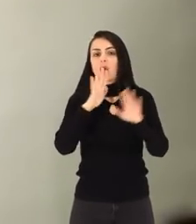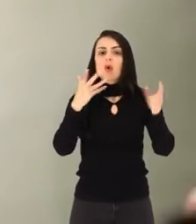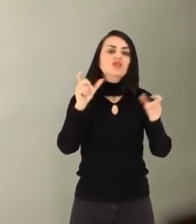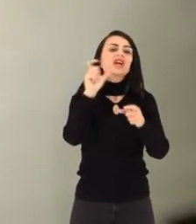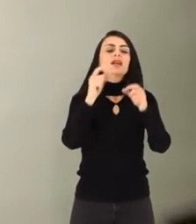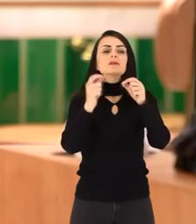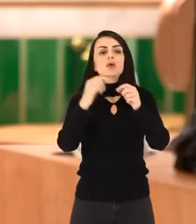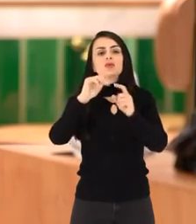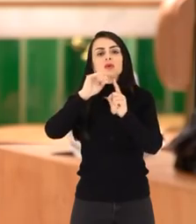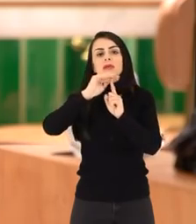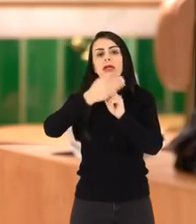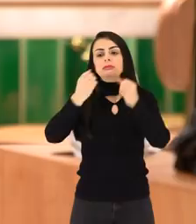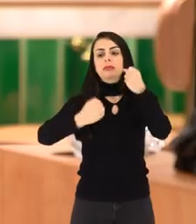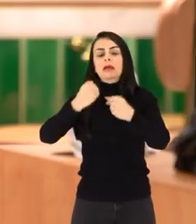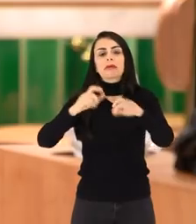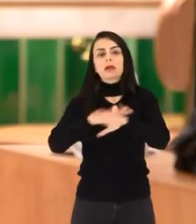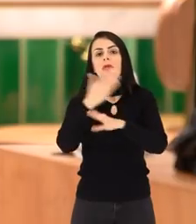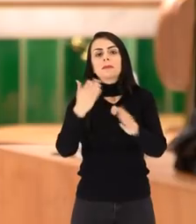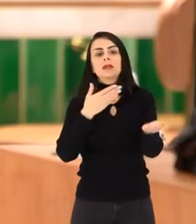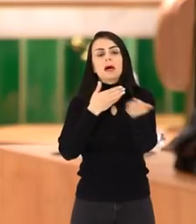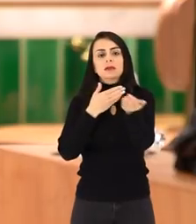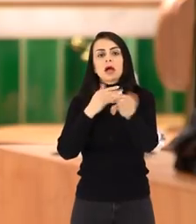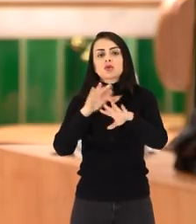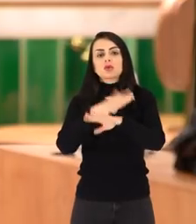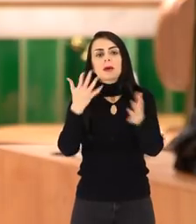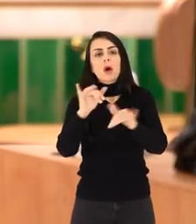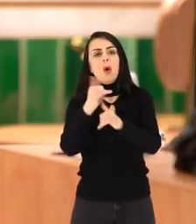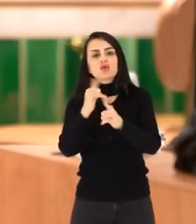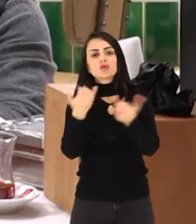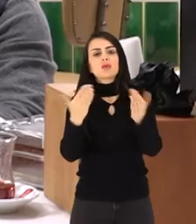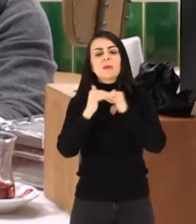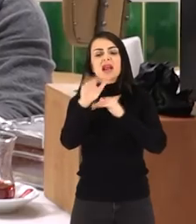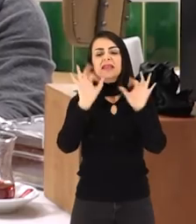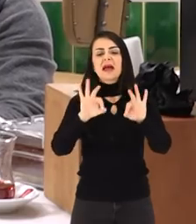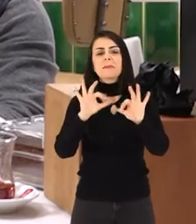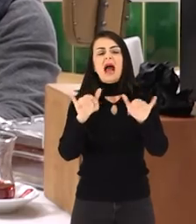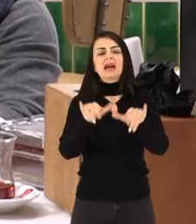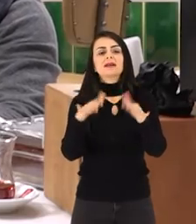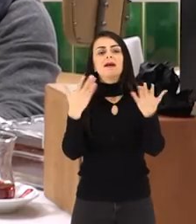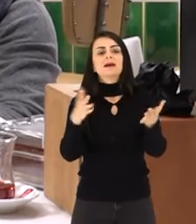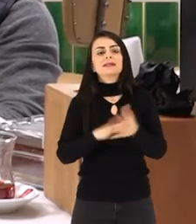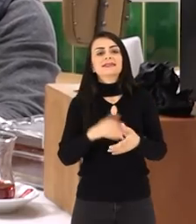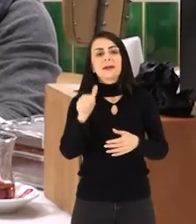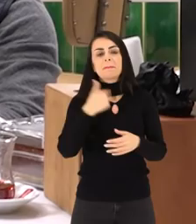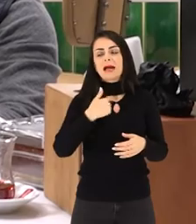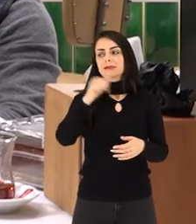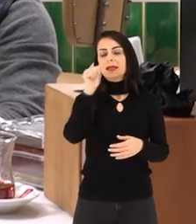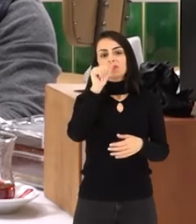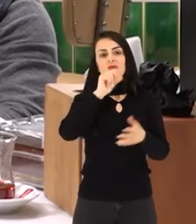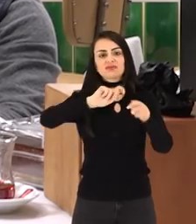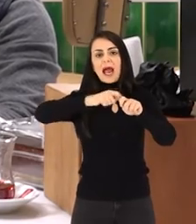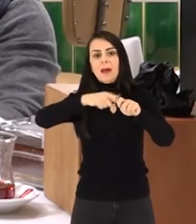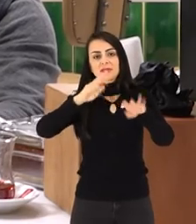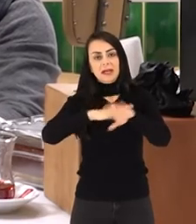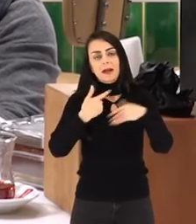Cengiz Bozkurt geldi, taksicilik yapmış falan. Garsonluk, mesela, marsonluk mu yaptın? Bu oyuncu, evet, milleti neymiş ya? Bende de yani su tesisatçılığı falan var bende de.